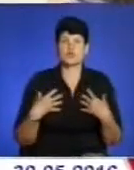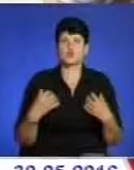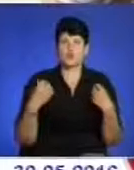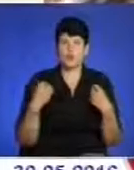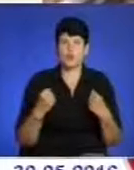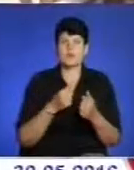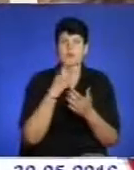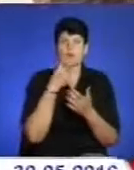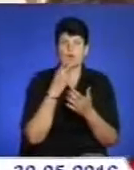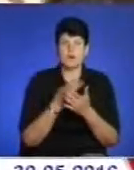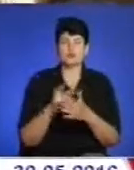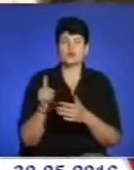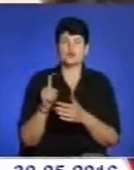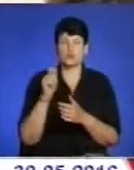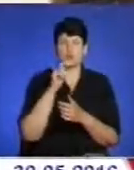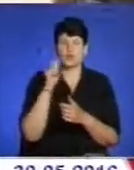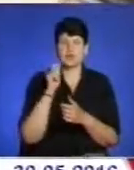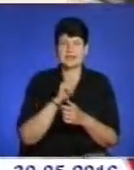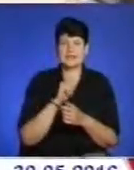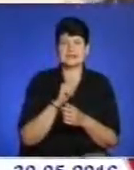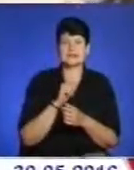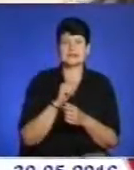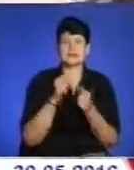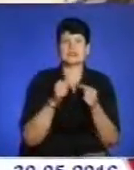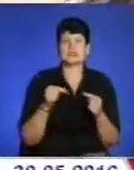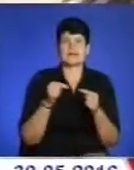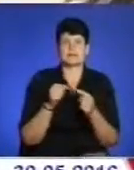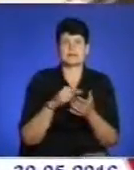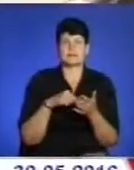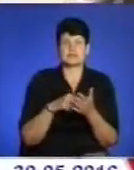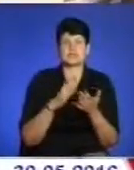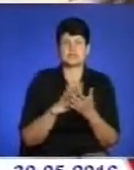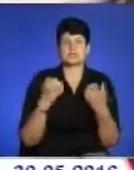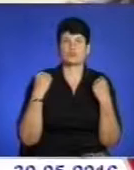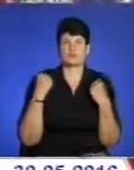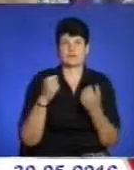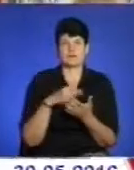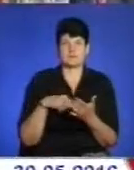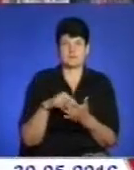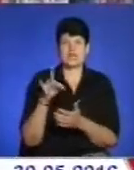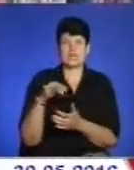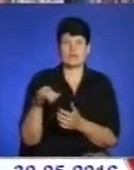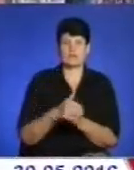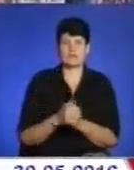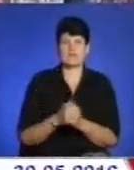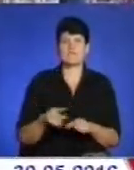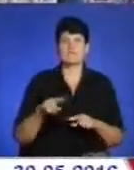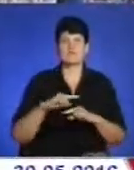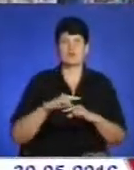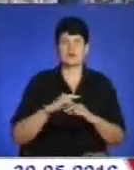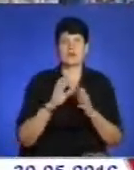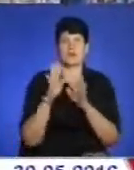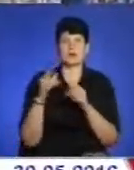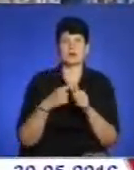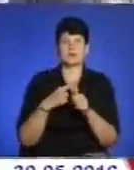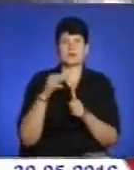рости, нам є до чого йти, розвиватися, ставати більш активнішими і